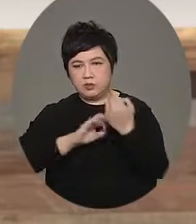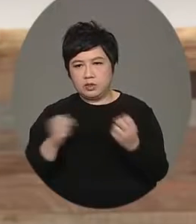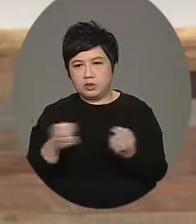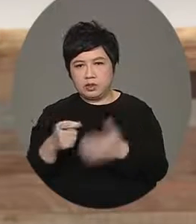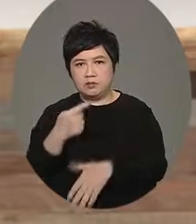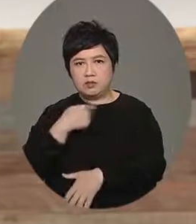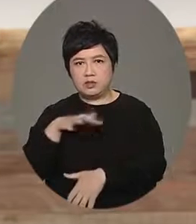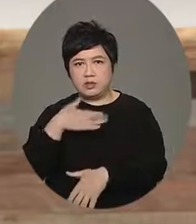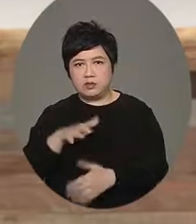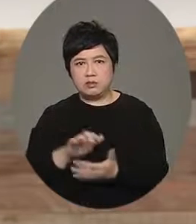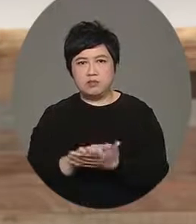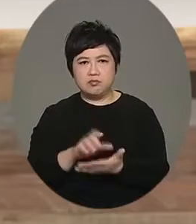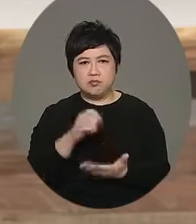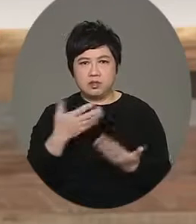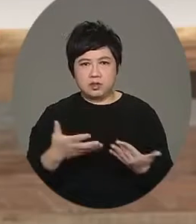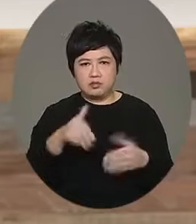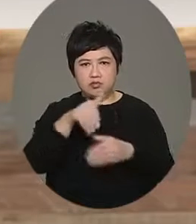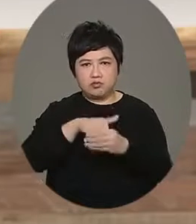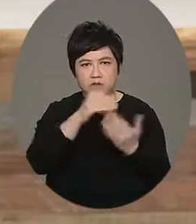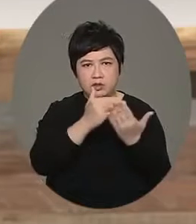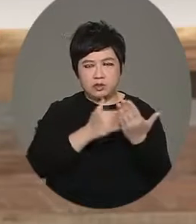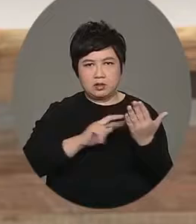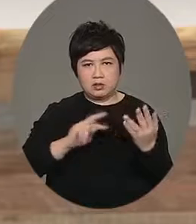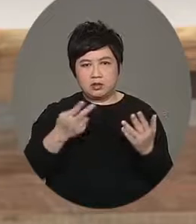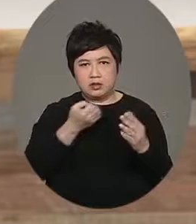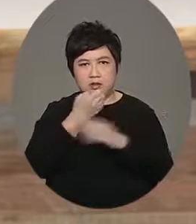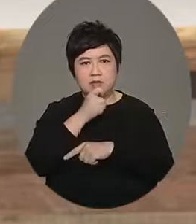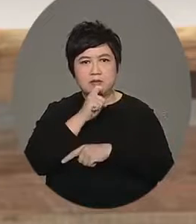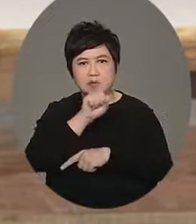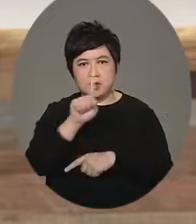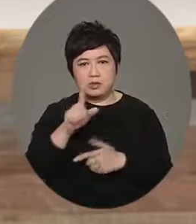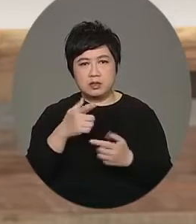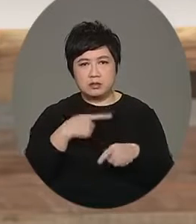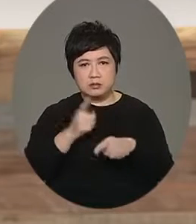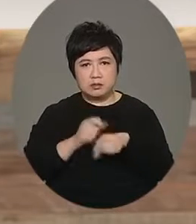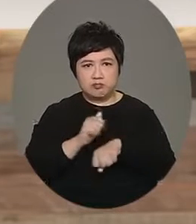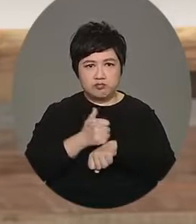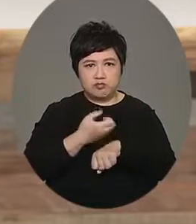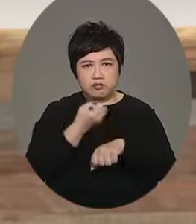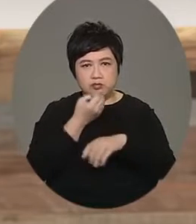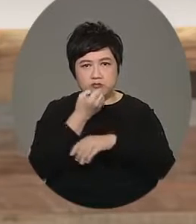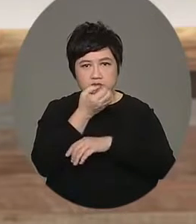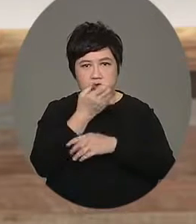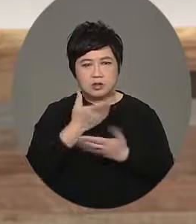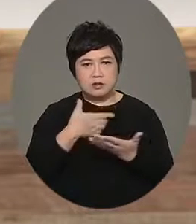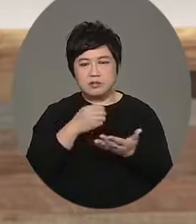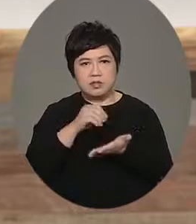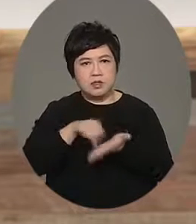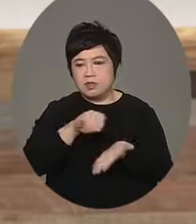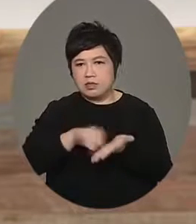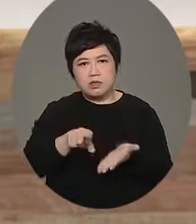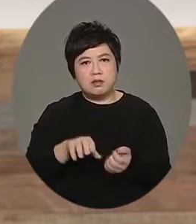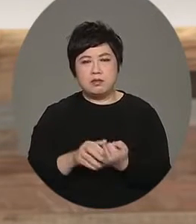的。即是说，无论你对今次选举制度的改革有什么意见，都未必有机会向有关立法机关表达